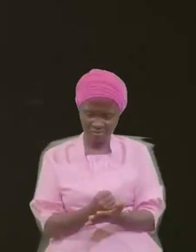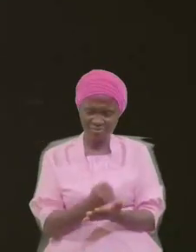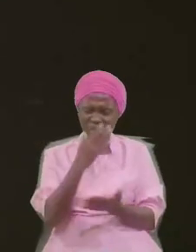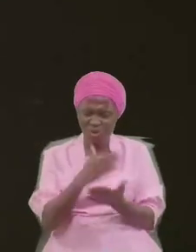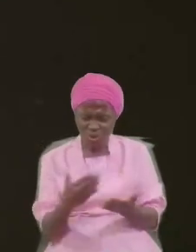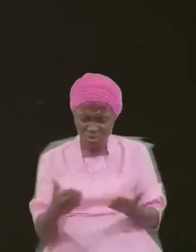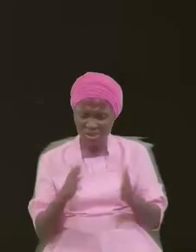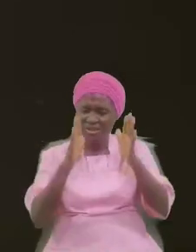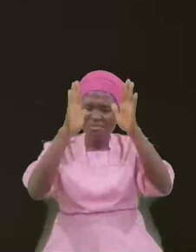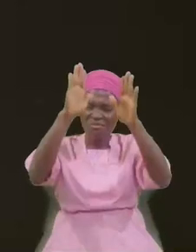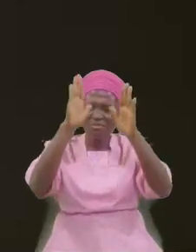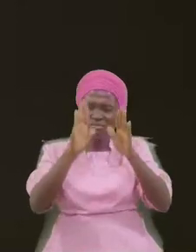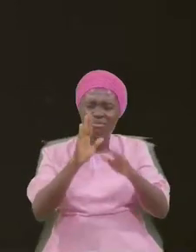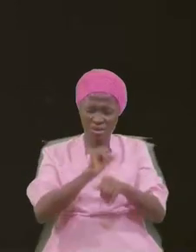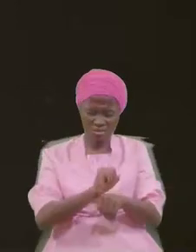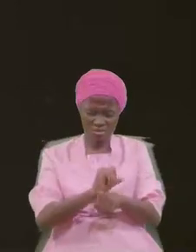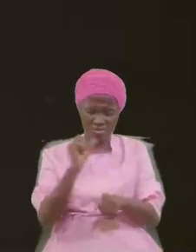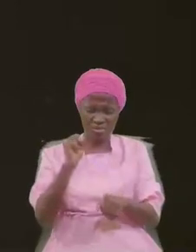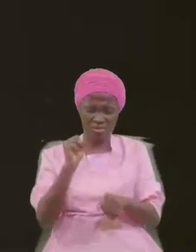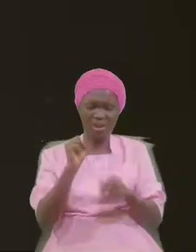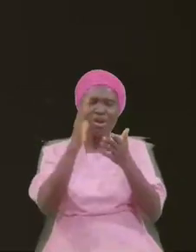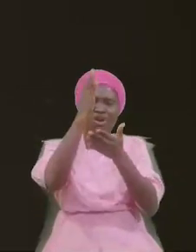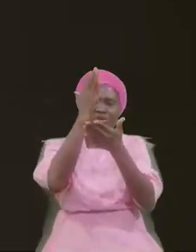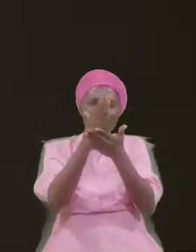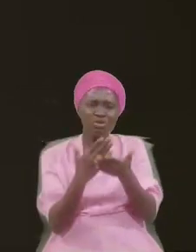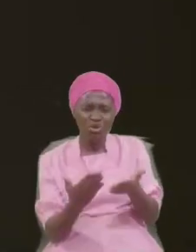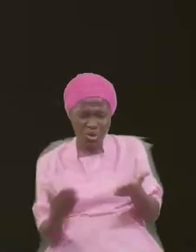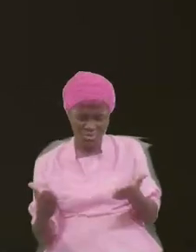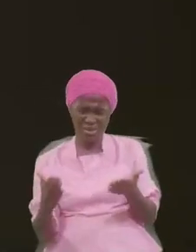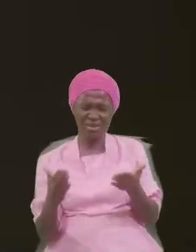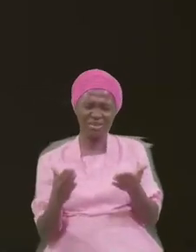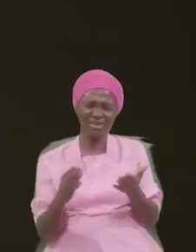Quelque chose de miraculeux, quelque chose de surnaturel,